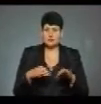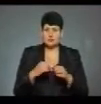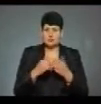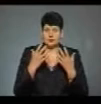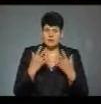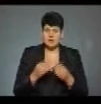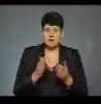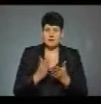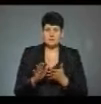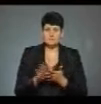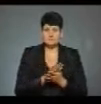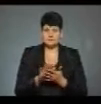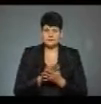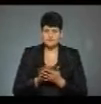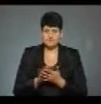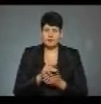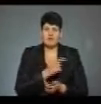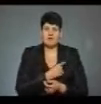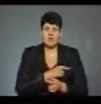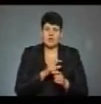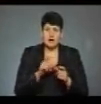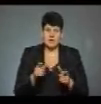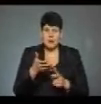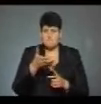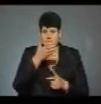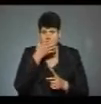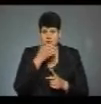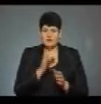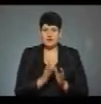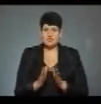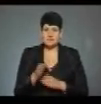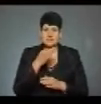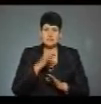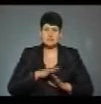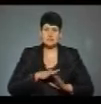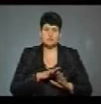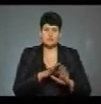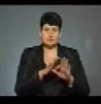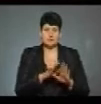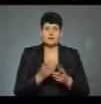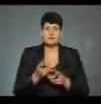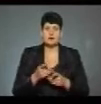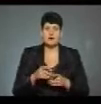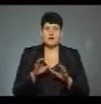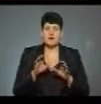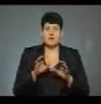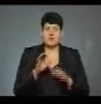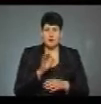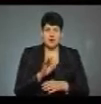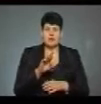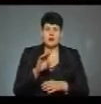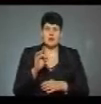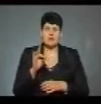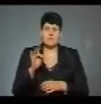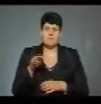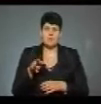мають дезінфікувати. В лікарнях масковий режим, розповіла заступниця міського відділу охорони здоров'я Ольга Ярмоленко. За її